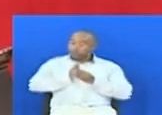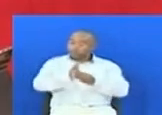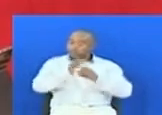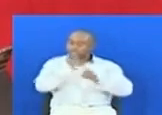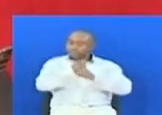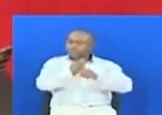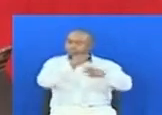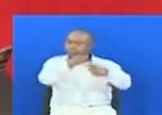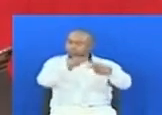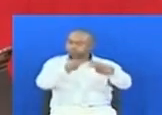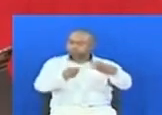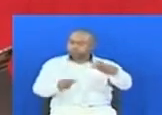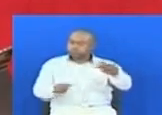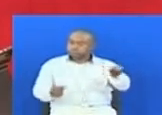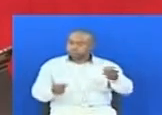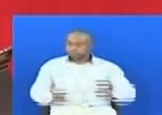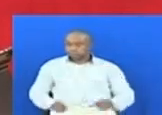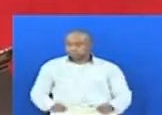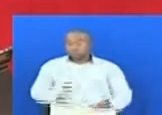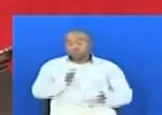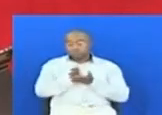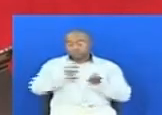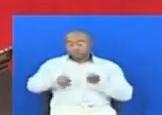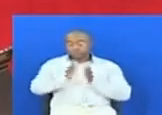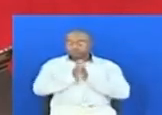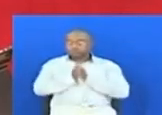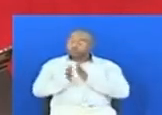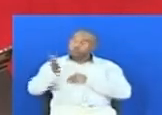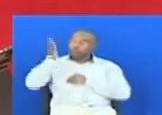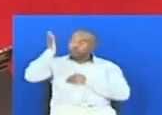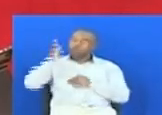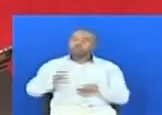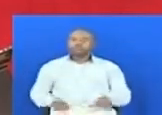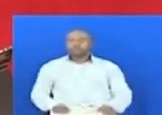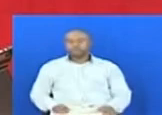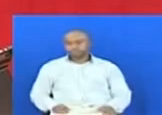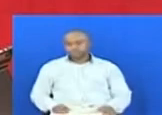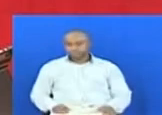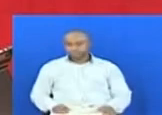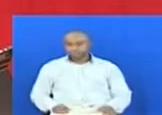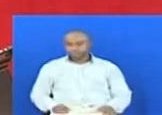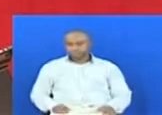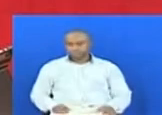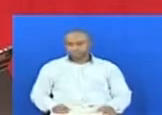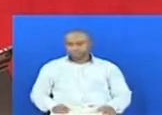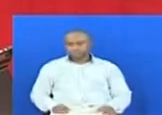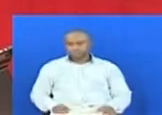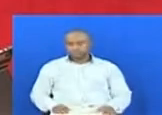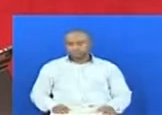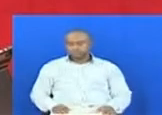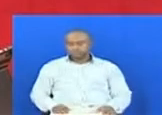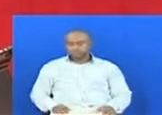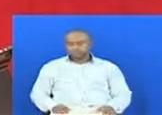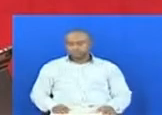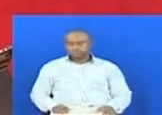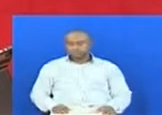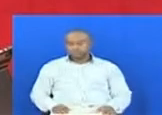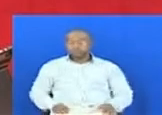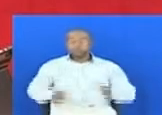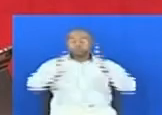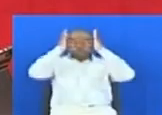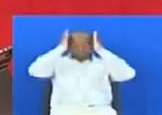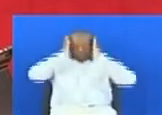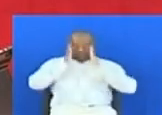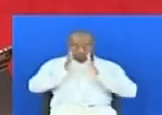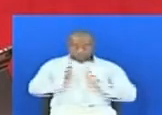kuyafanyia Watanzania wote. Kwa hiyo tunamshukuru Mungu sana. Mheshimiwa Spika, Rais Magufuli ni